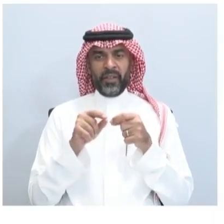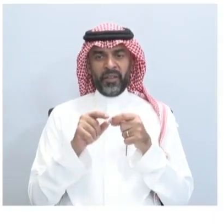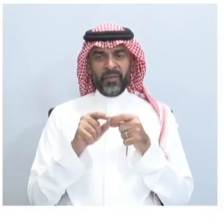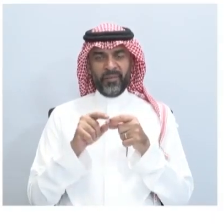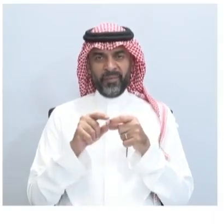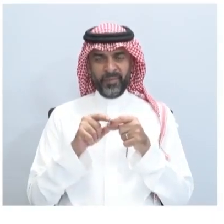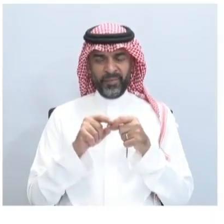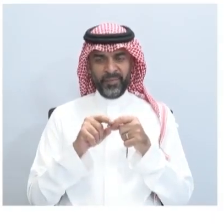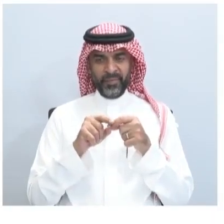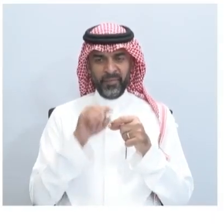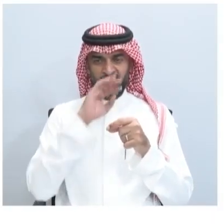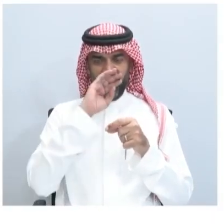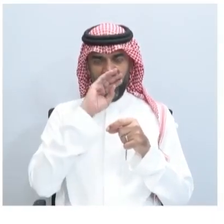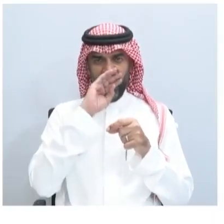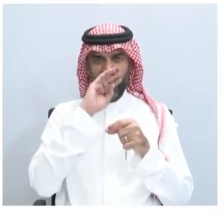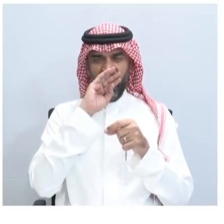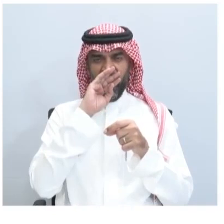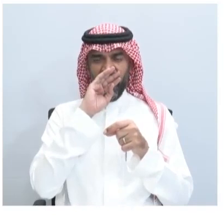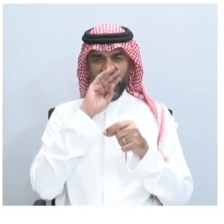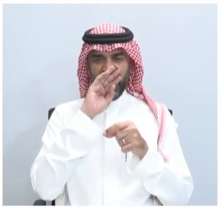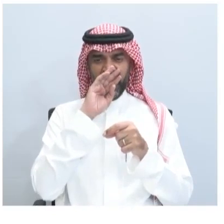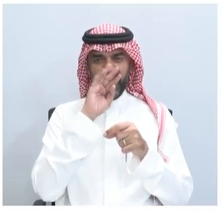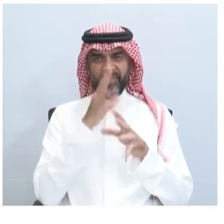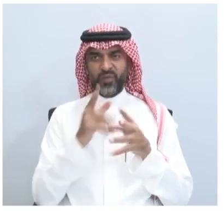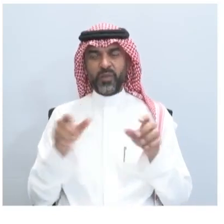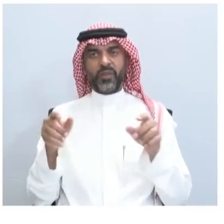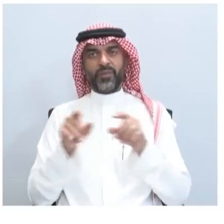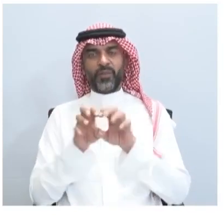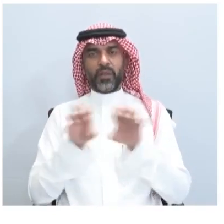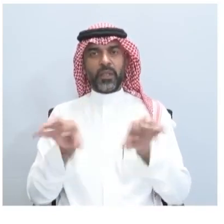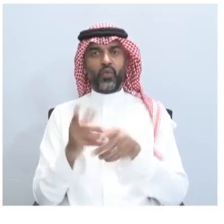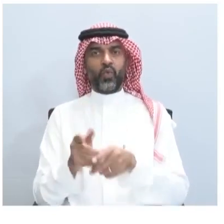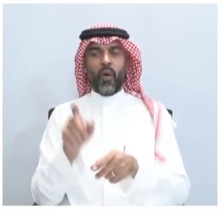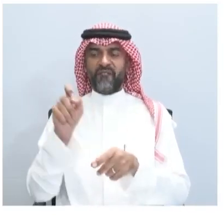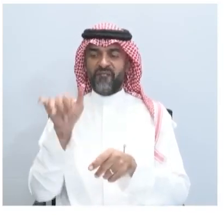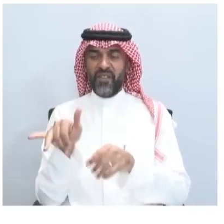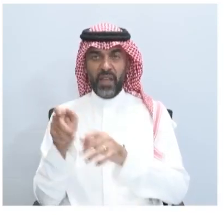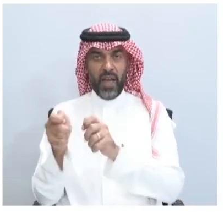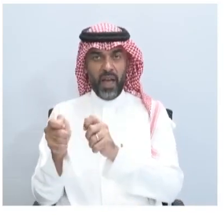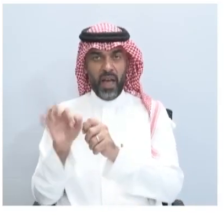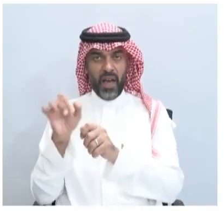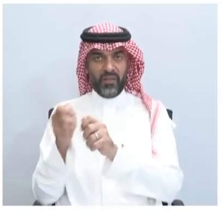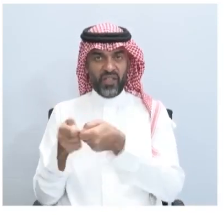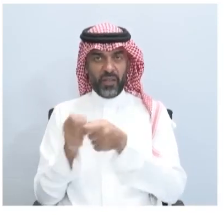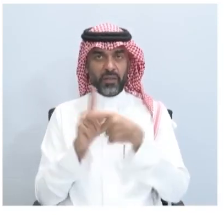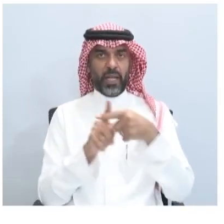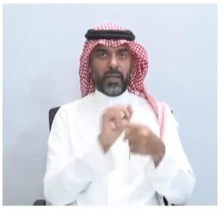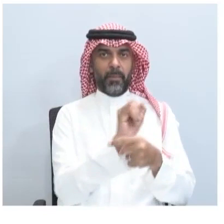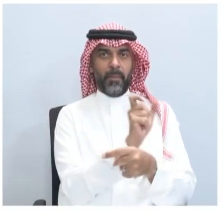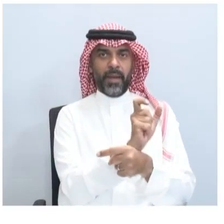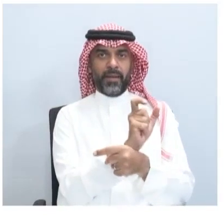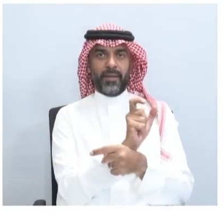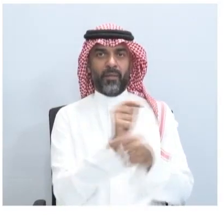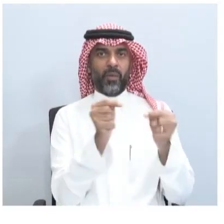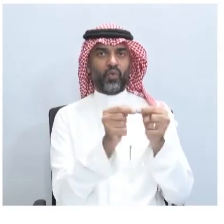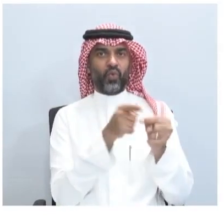الاسم الموصول سبق بفي حرف الجر فكتبتا وصلا كالكلمه الواحده فاصبحت